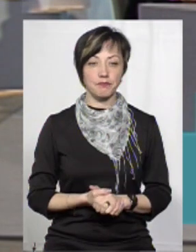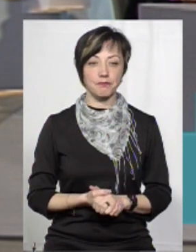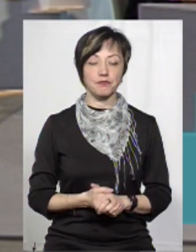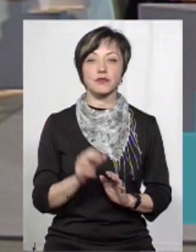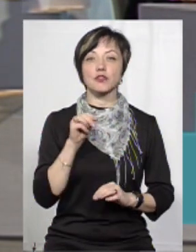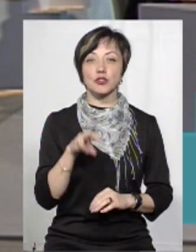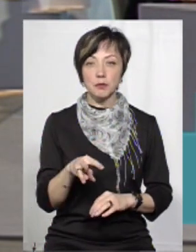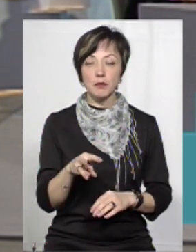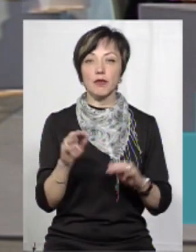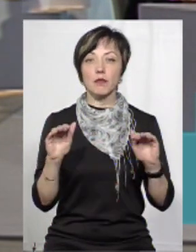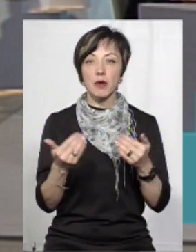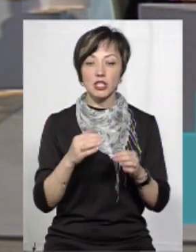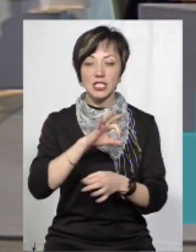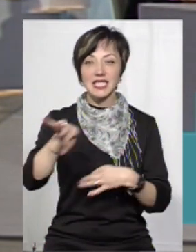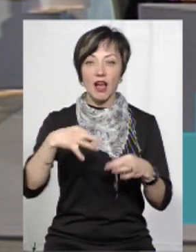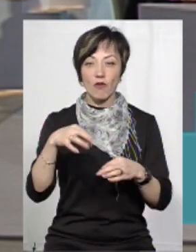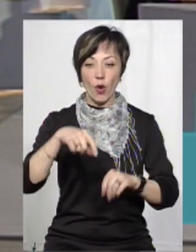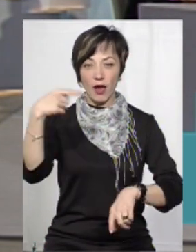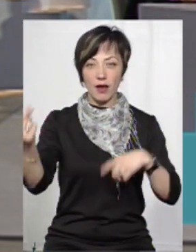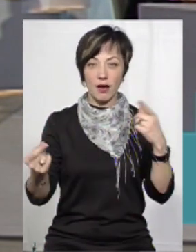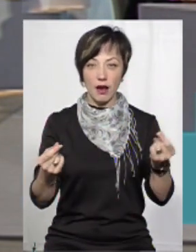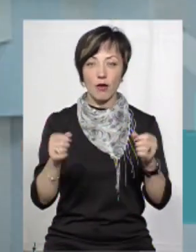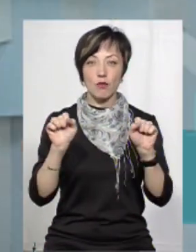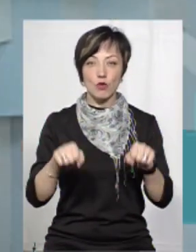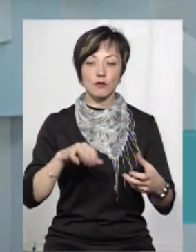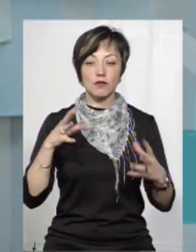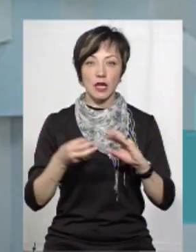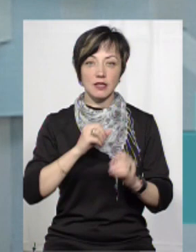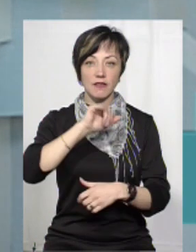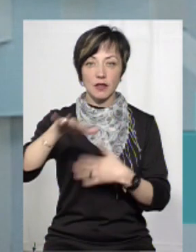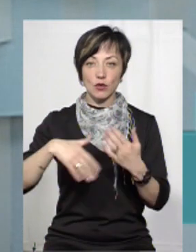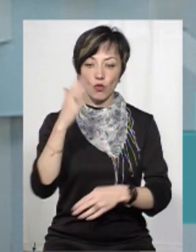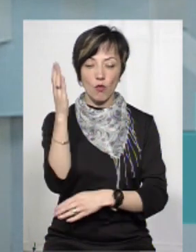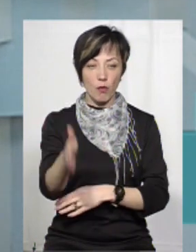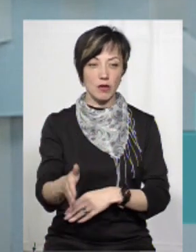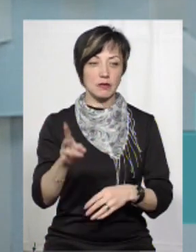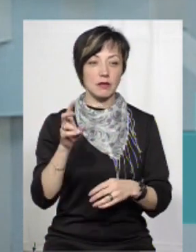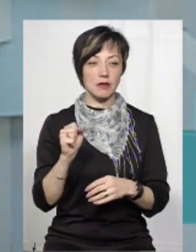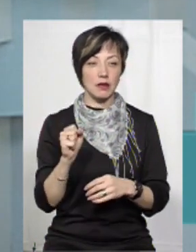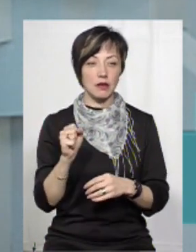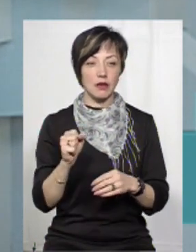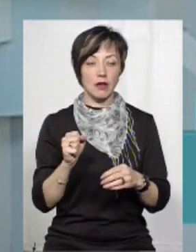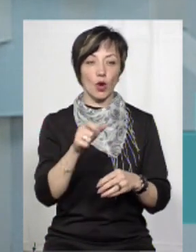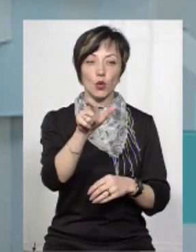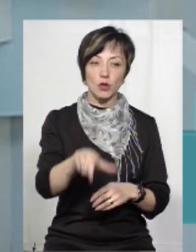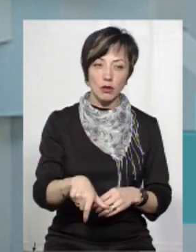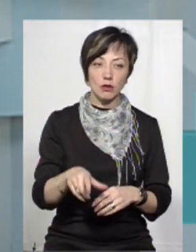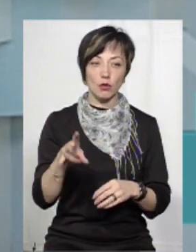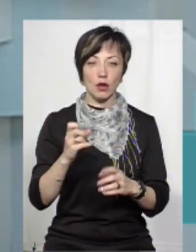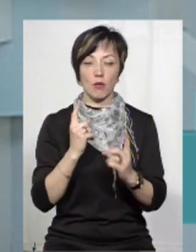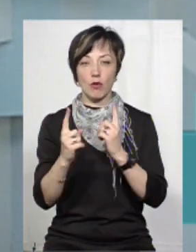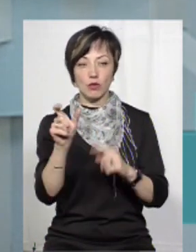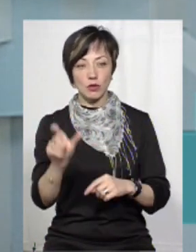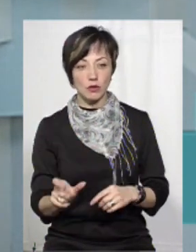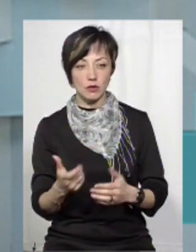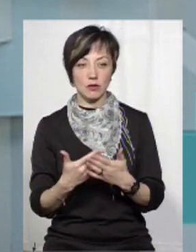Ну, чим менше зайвого гілля, яке може внаслідок вітру впасти на людину, на